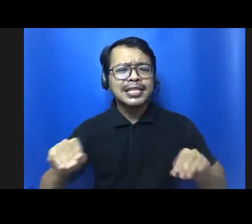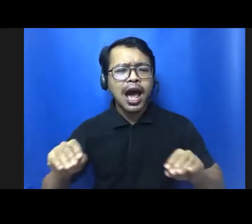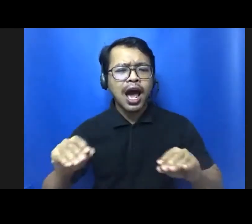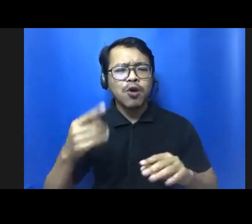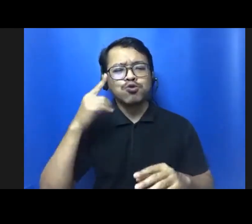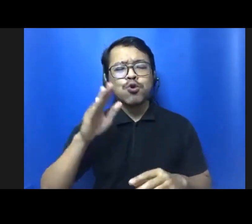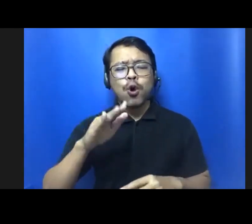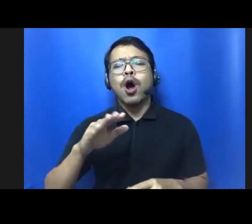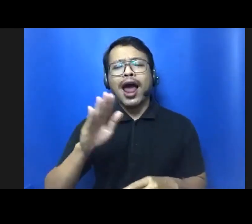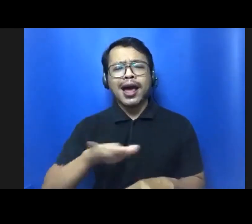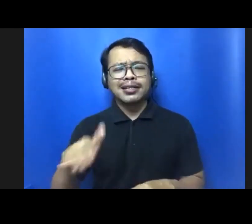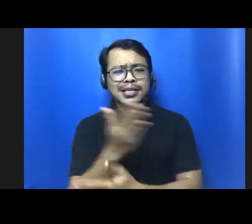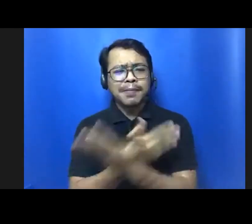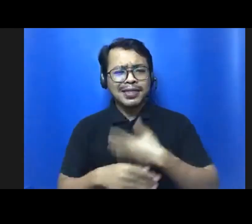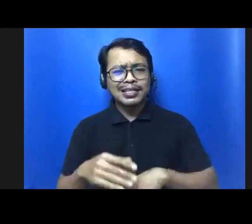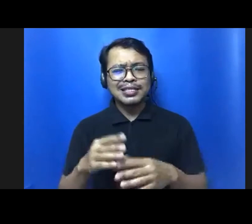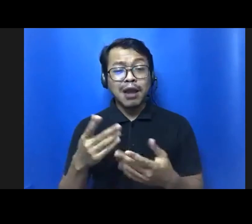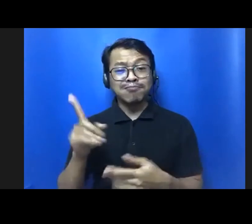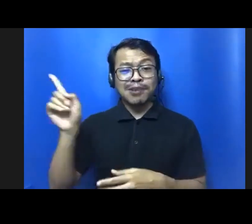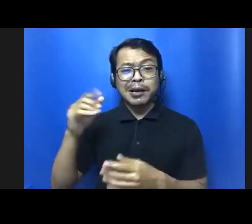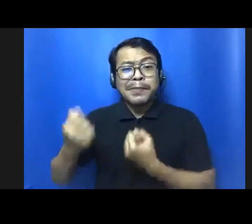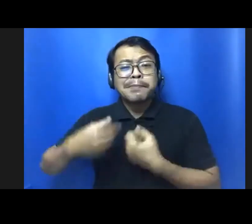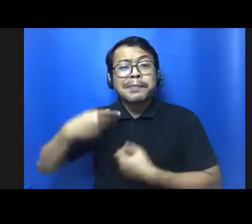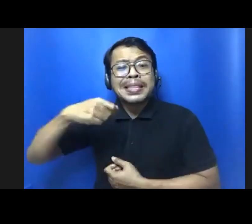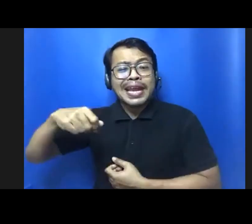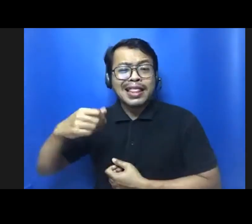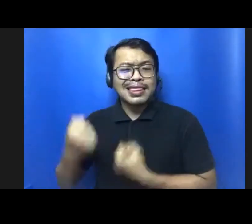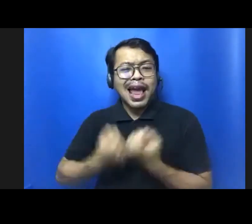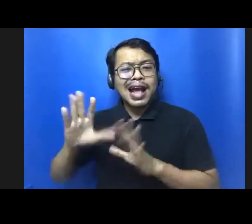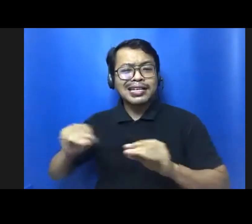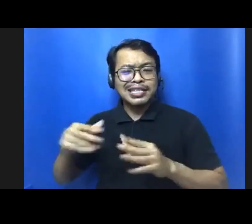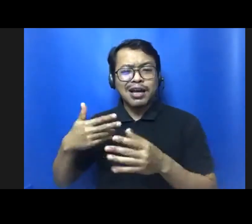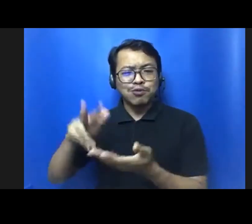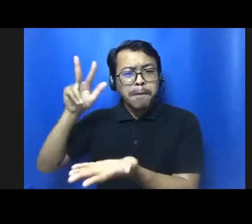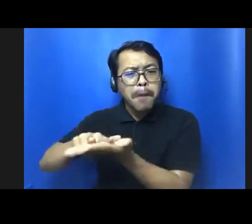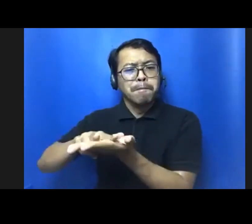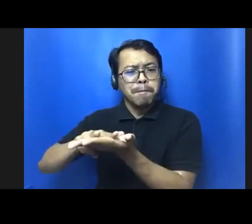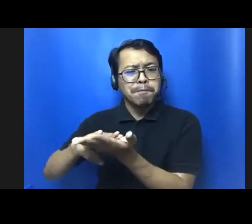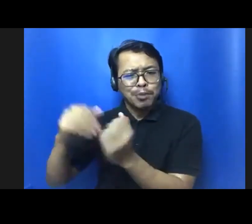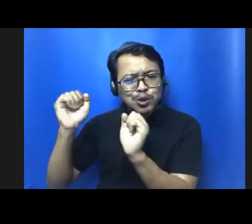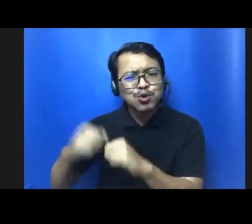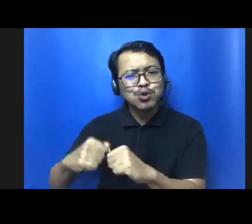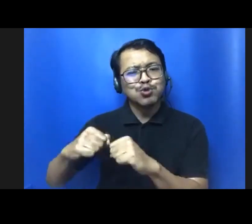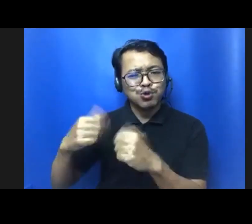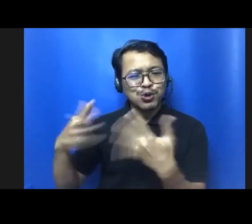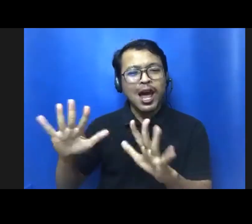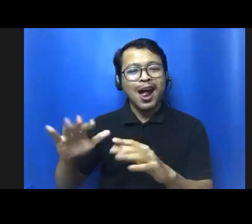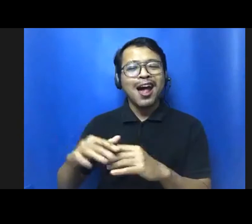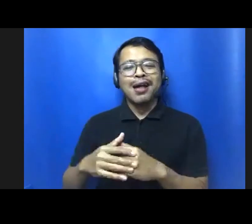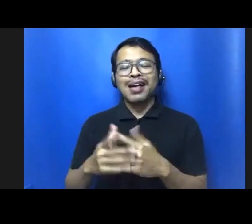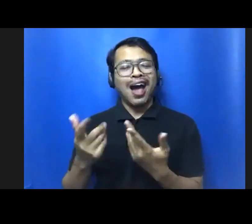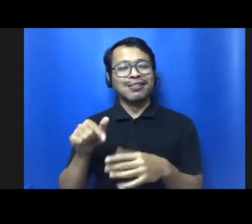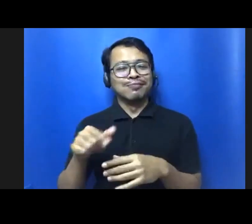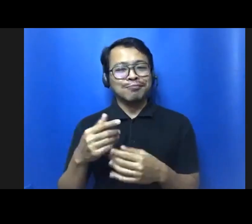yang sudah kita rumuskan dan sudah disetujui oleh Kemenaker. Dan ini akan kita gunakan bersama-sama dalam melakukan